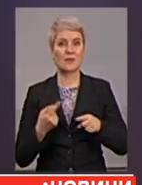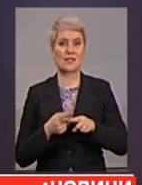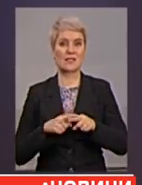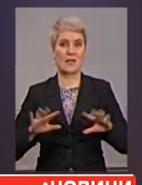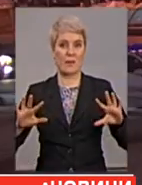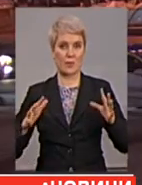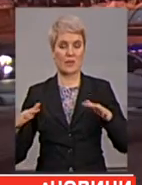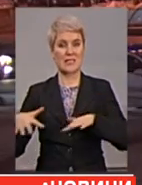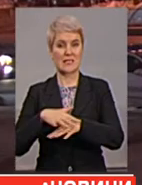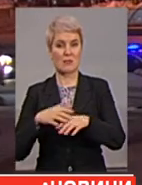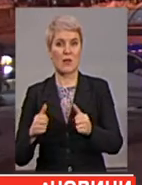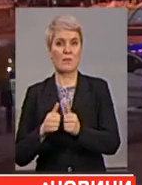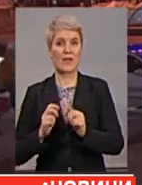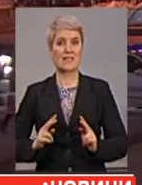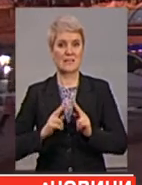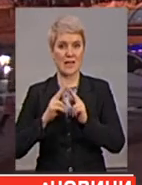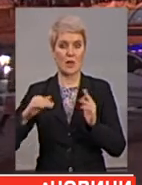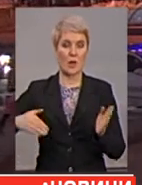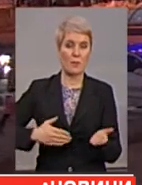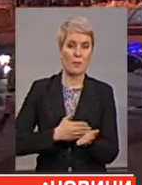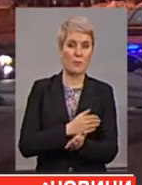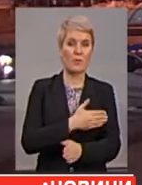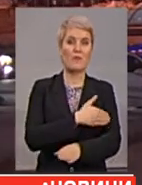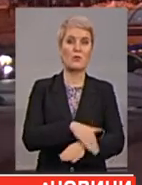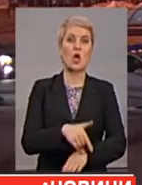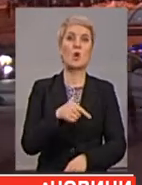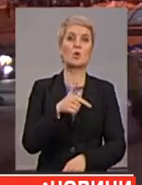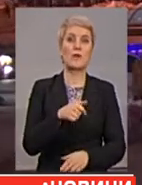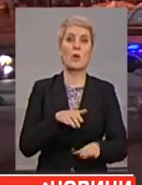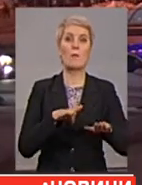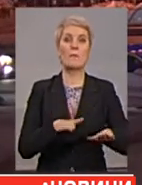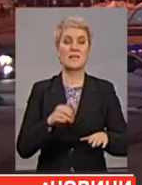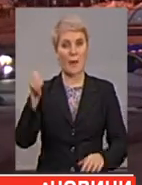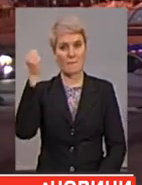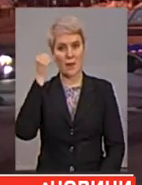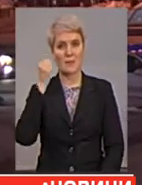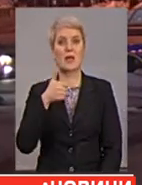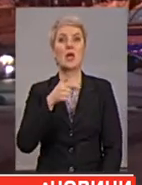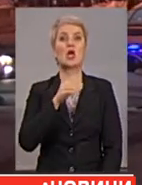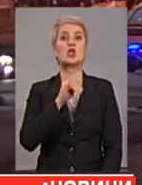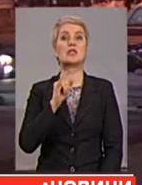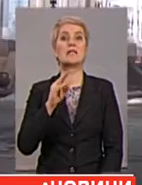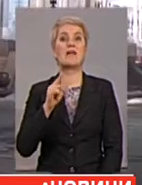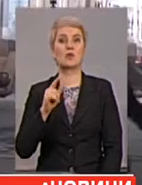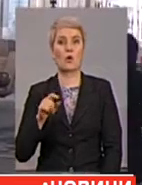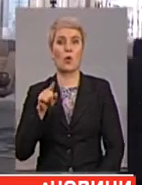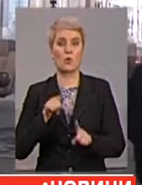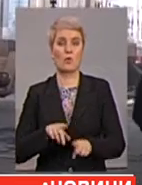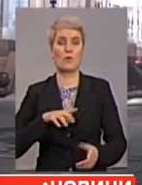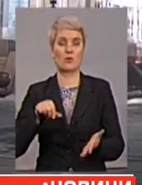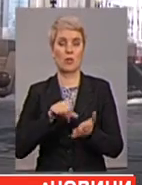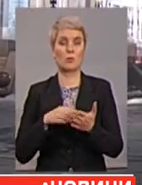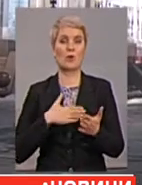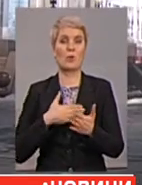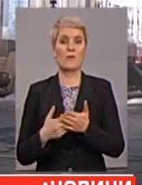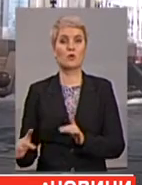стели, потім пройти на вулицю Грушевського до місця пам'яті Михайла Жизневського, який також був членом добровольчого